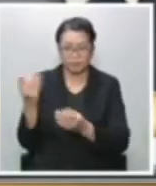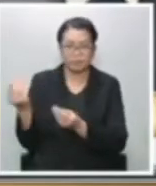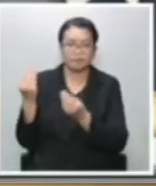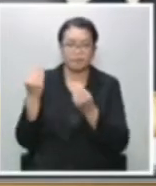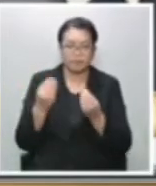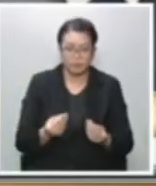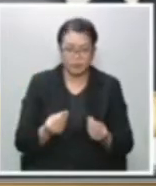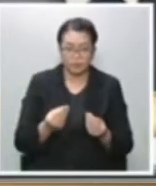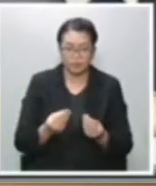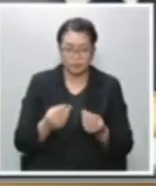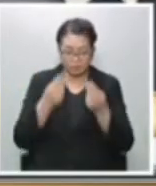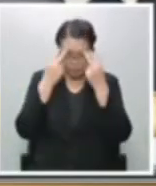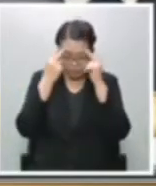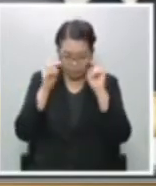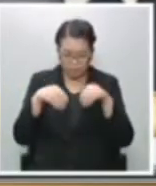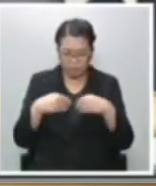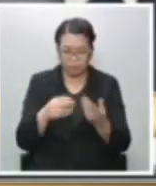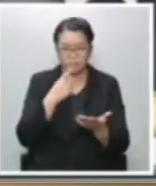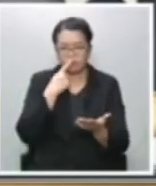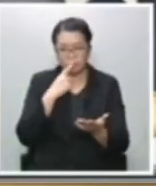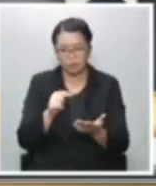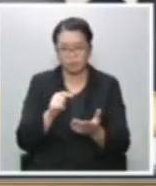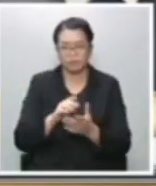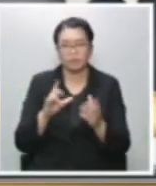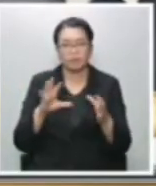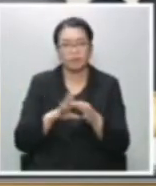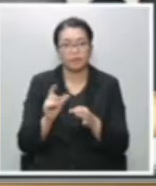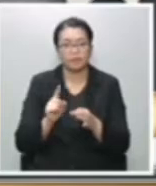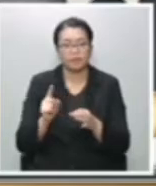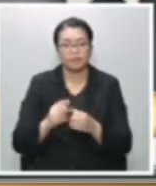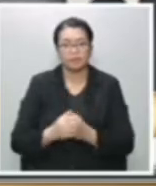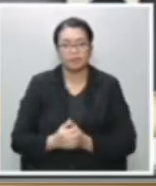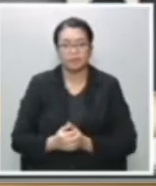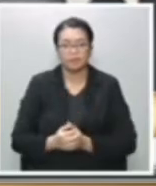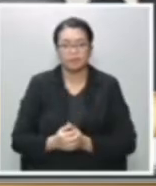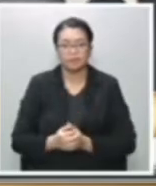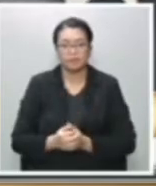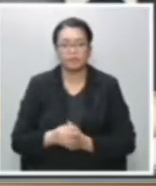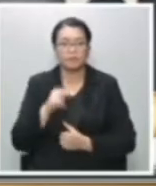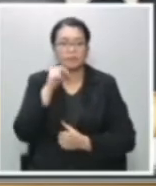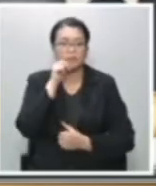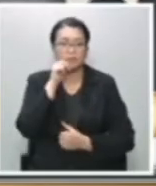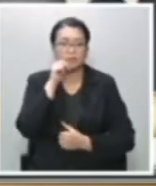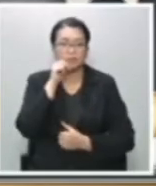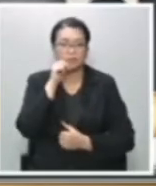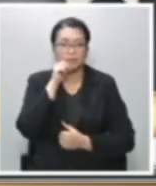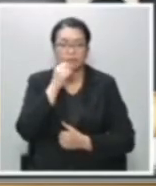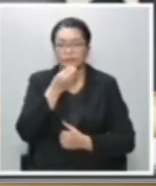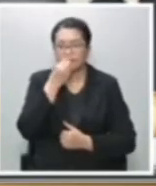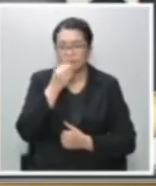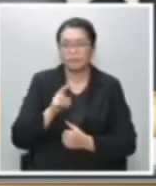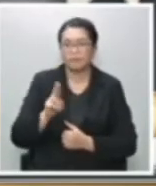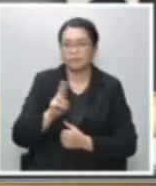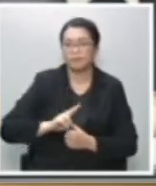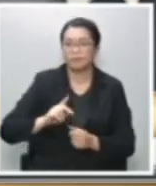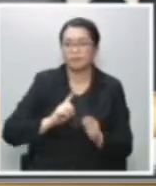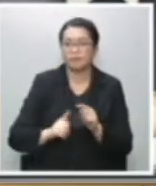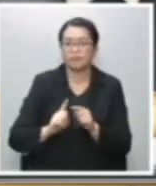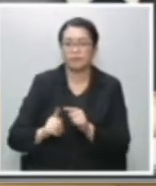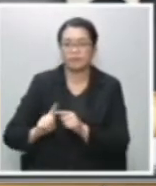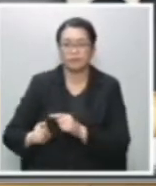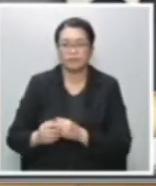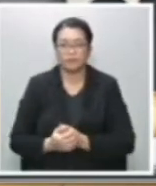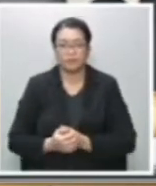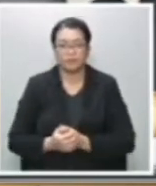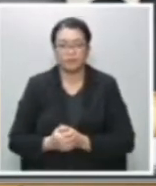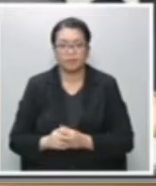านนายกรัฐมนตรีให้มาตอบนะครับเรื่องเกี่ยวกับน้ำเพื่อการอุปโภคบริโภคนะครับซึ่งท่านรัฐมนตรีว่าการกระทร